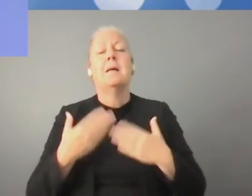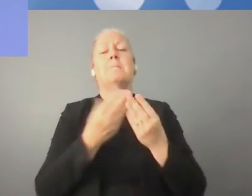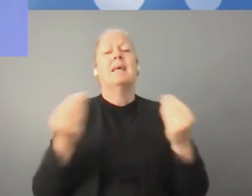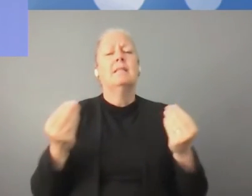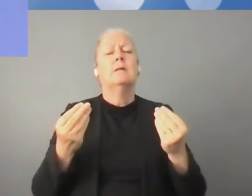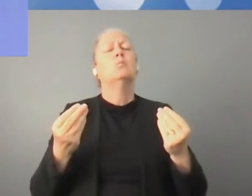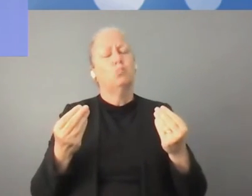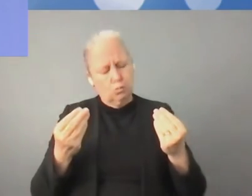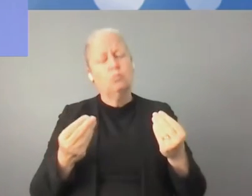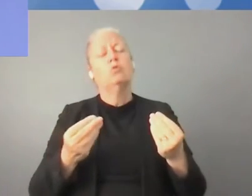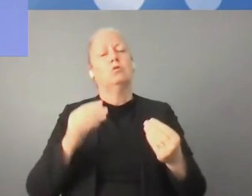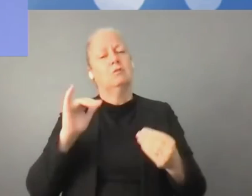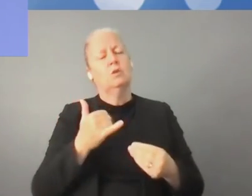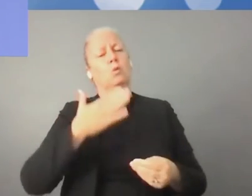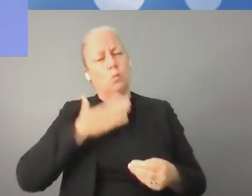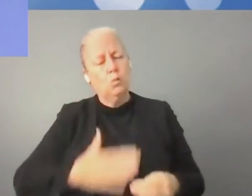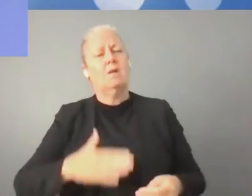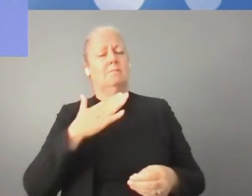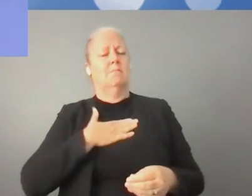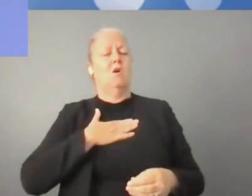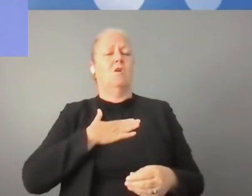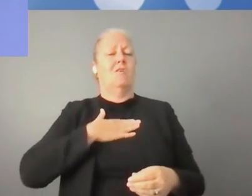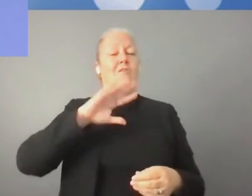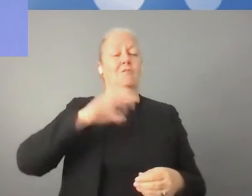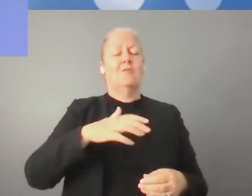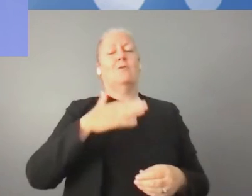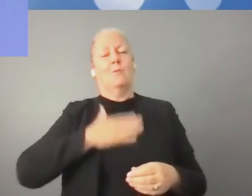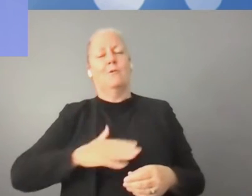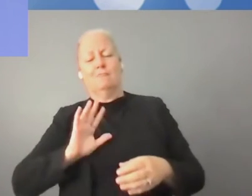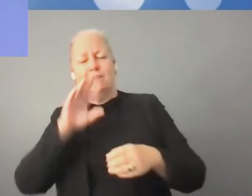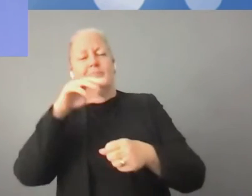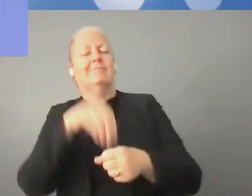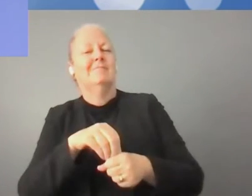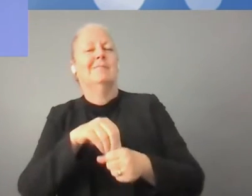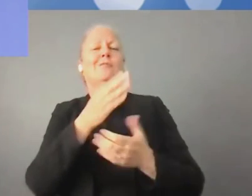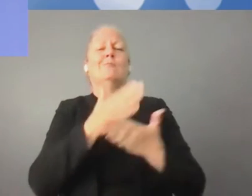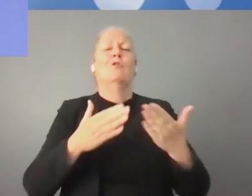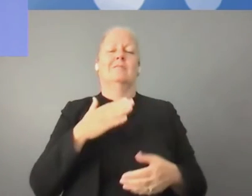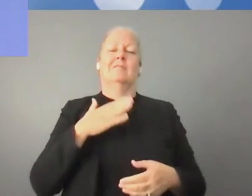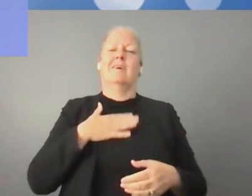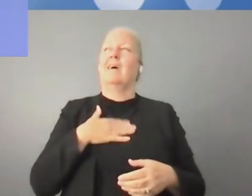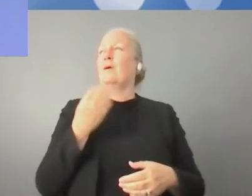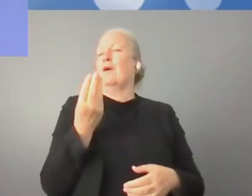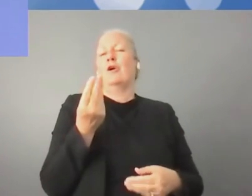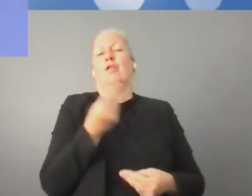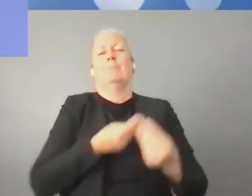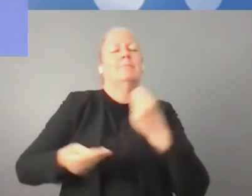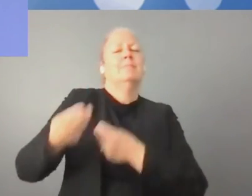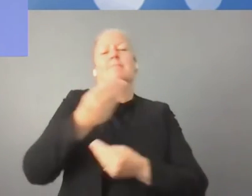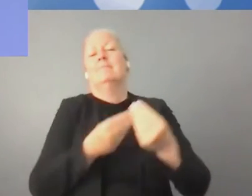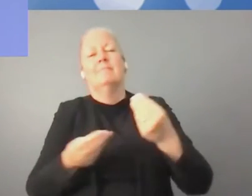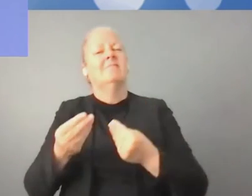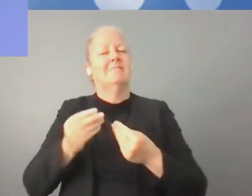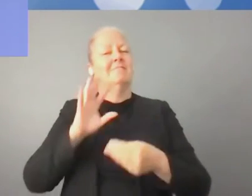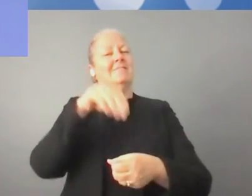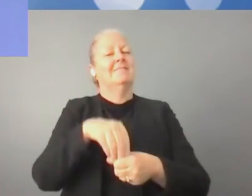они к этому в моей стране. И с удовольствием я отвечаю, да, в Латвии, в моей стране предприниматели